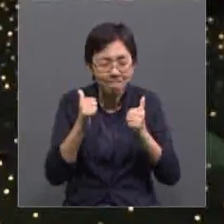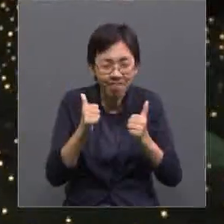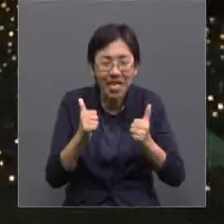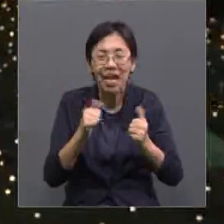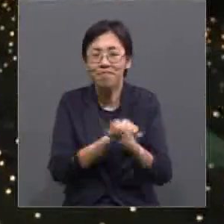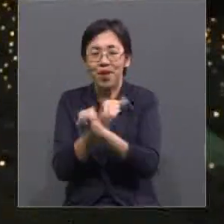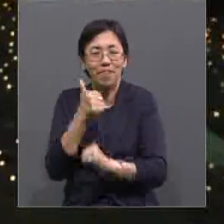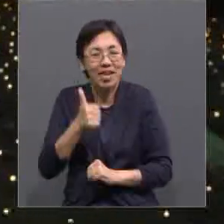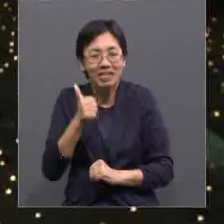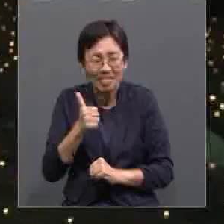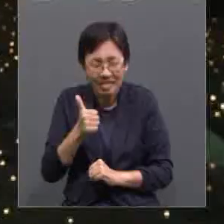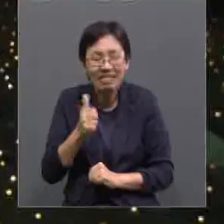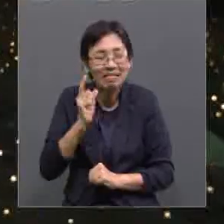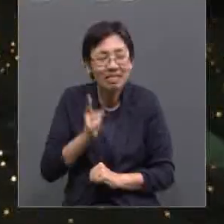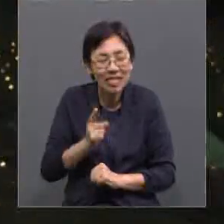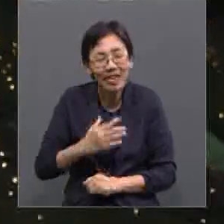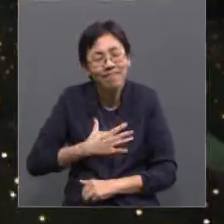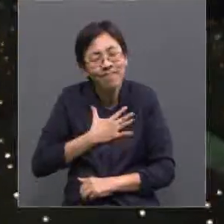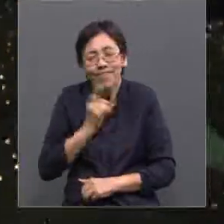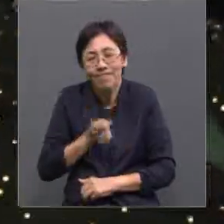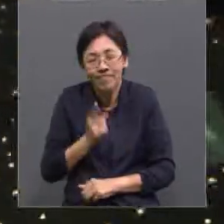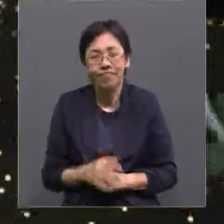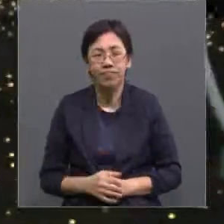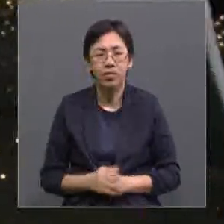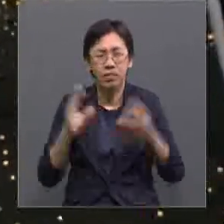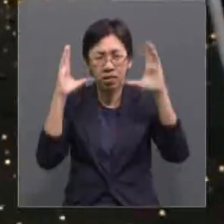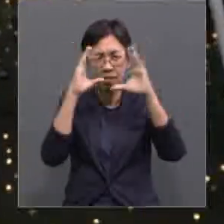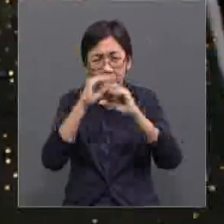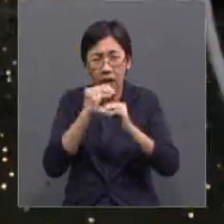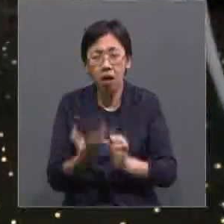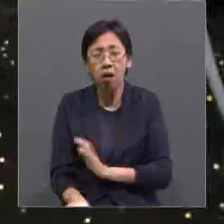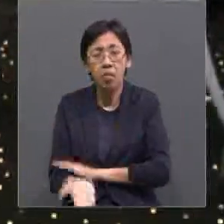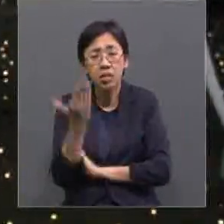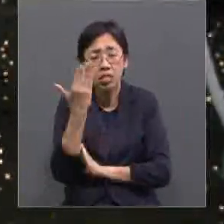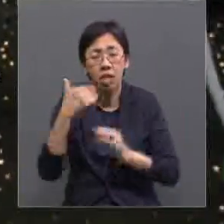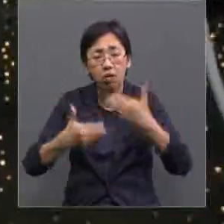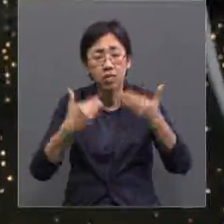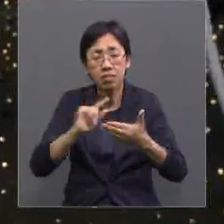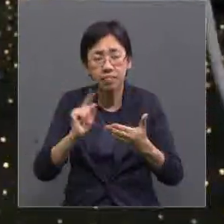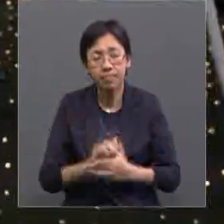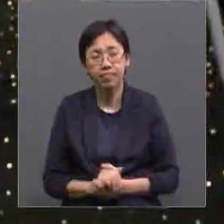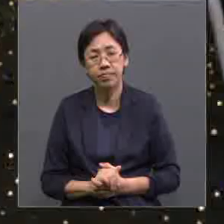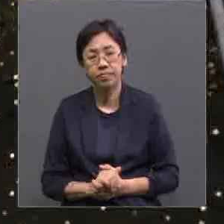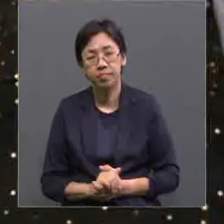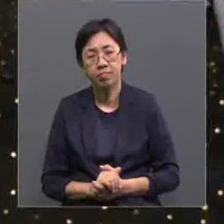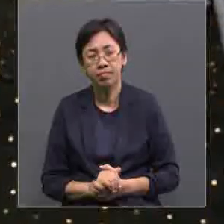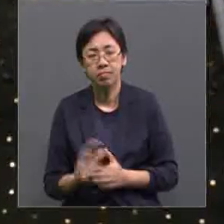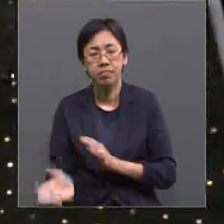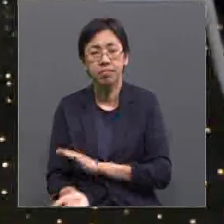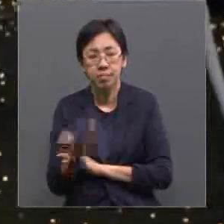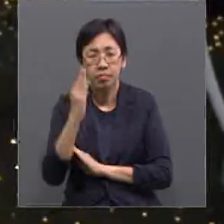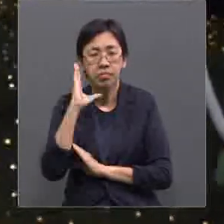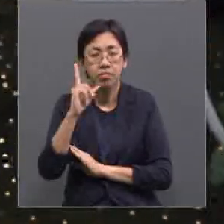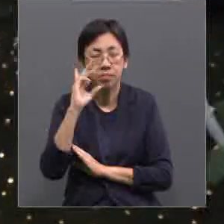ๆประทับใจอย่างแน่นอนครับ และเป็นในส่วนของช่วงของกลางคืนและในส่วนของช่วงเช้าล่ะคะมีกิจกรรมอะไรบ ้ างคะ ขอนำเรียนว่าช่วงเช้าพรุ่